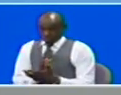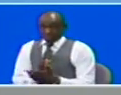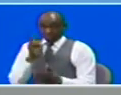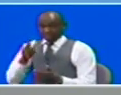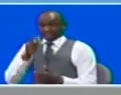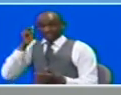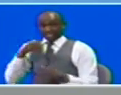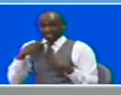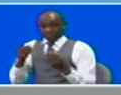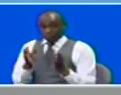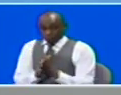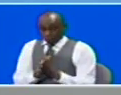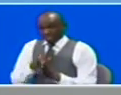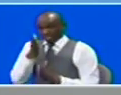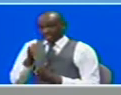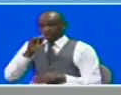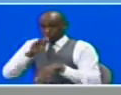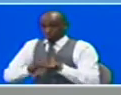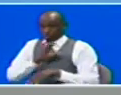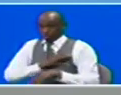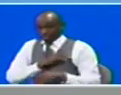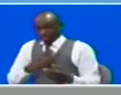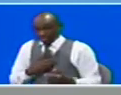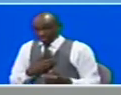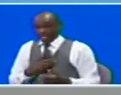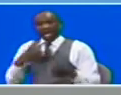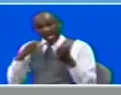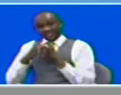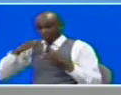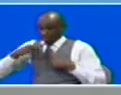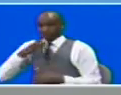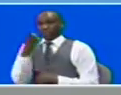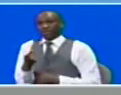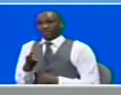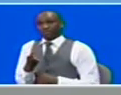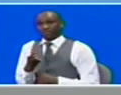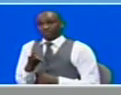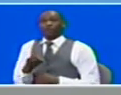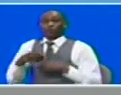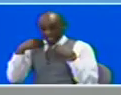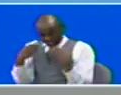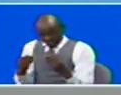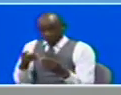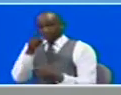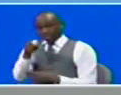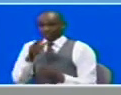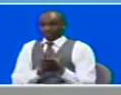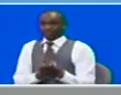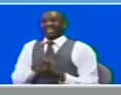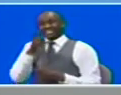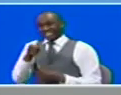lazima wakupatie hiyo cheti cha good conduct. Ni Ethics and Anti-Corruption Commission inakupatia idhini yake, na hata hiyo